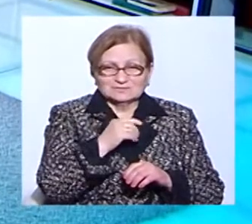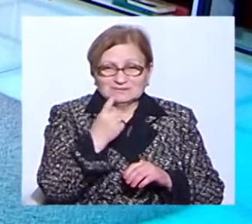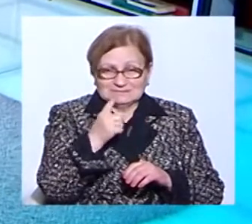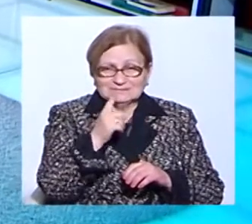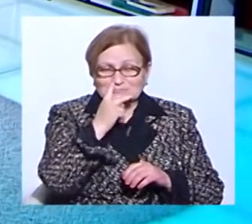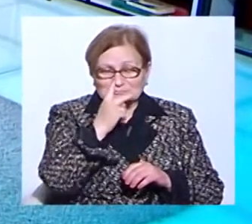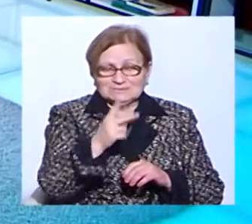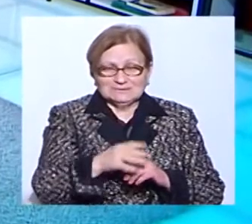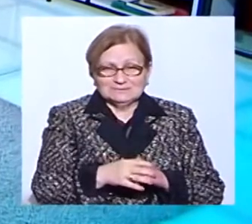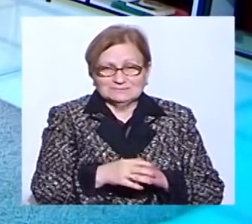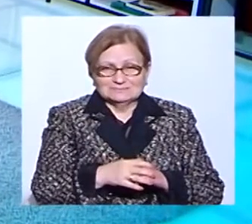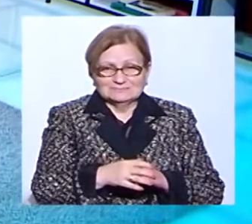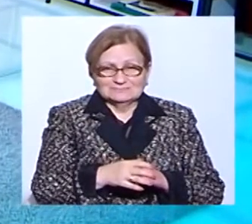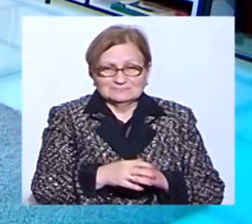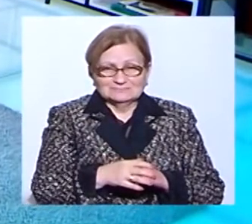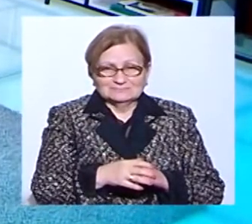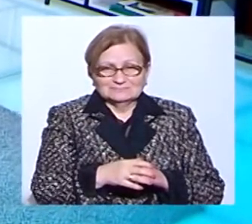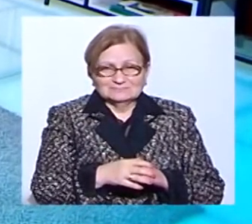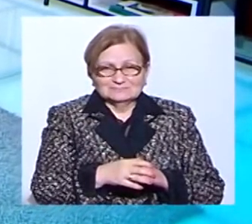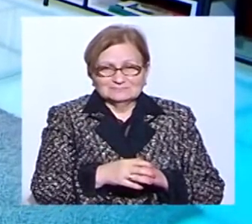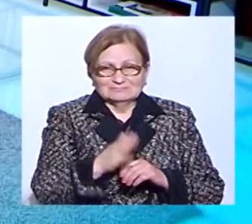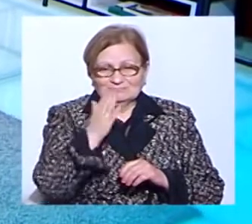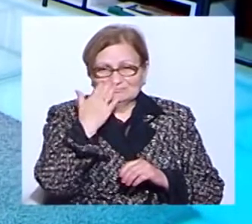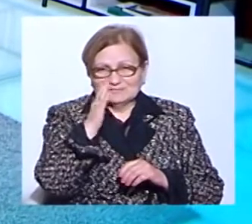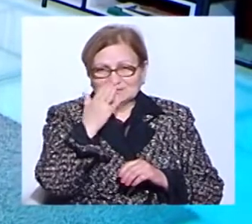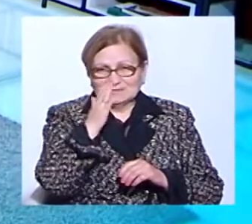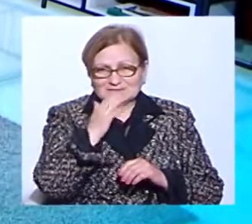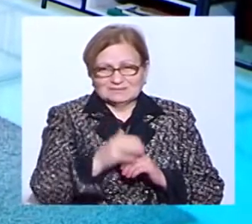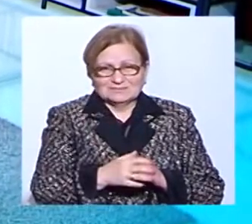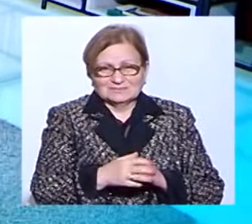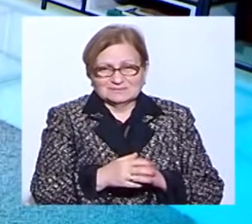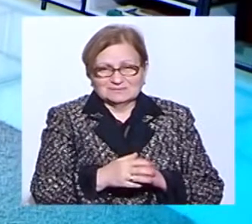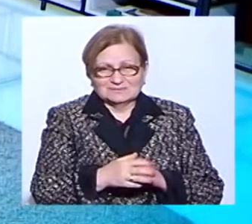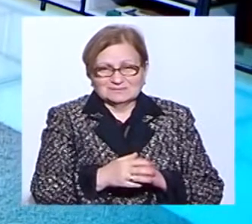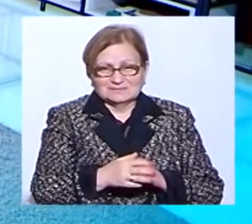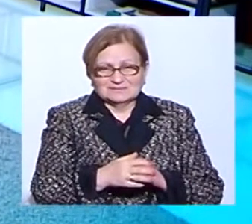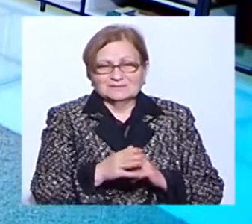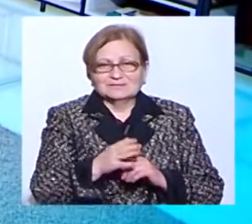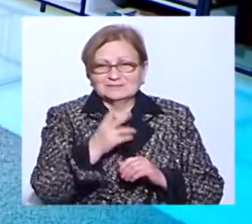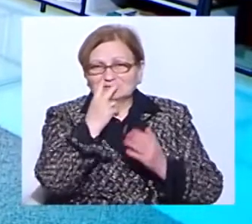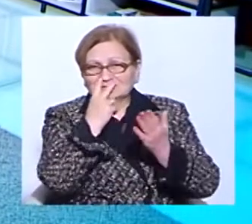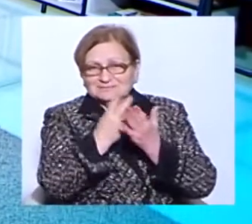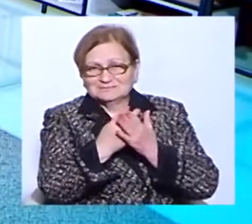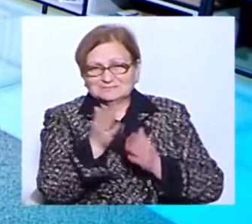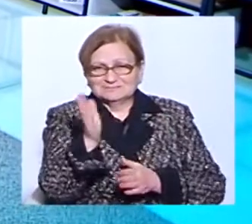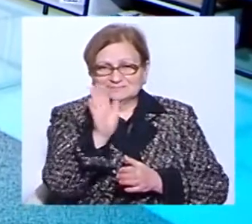წუთით აი სარკეში. თუმად შევხედავთ.